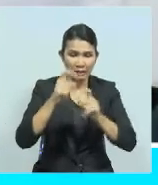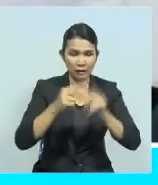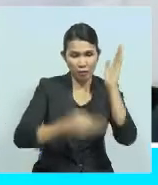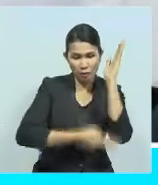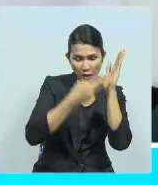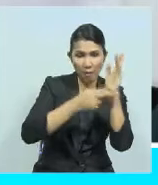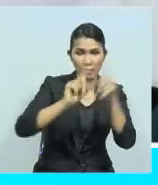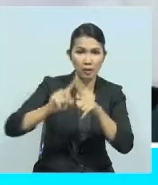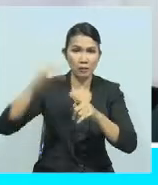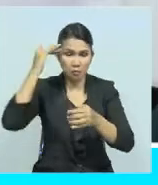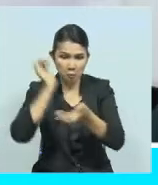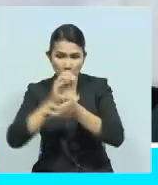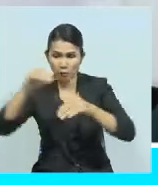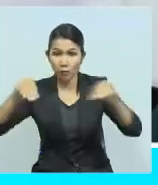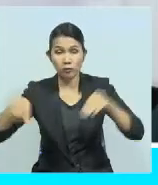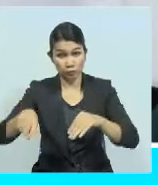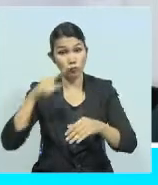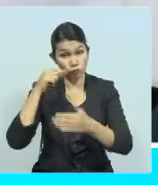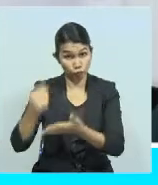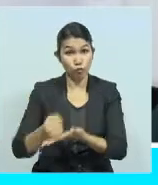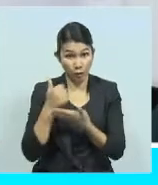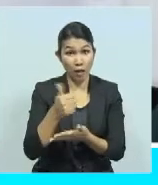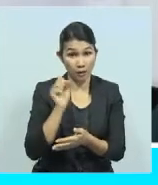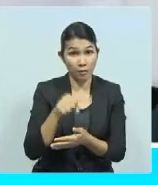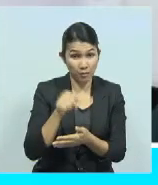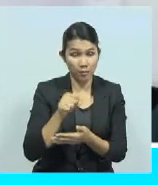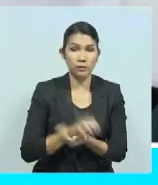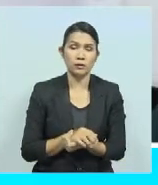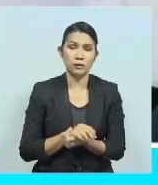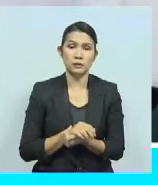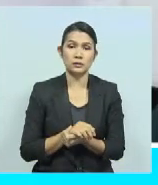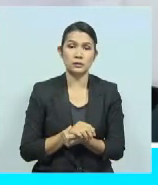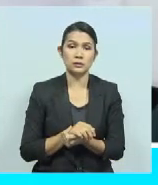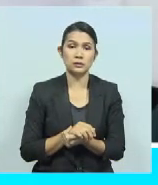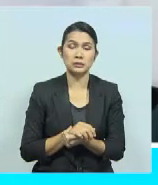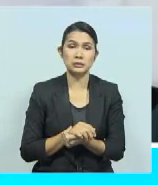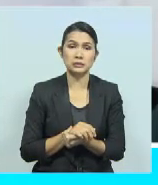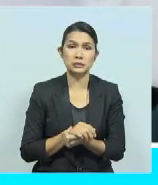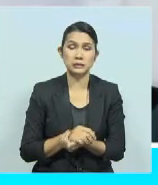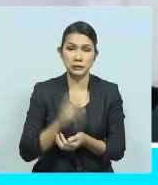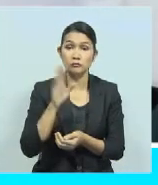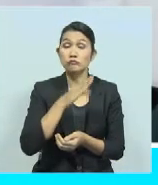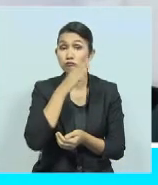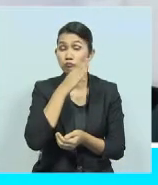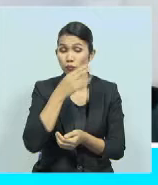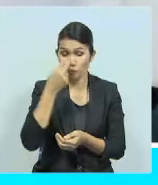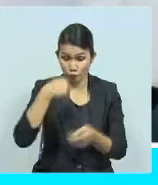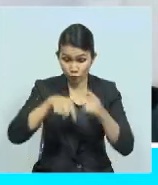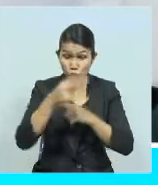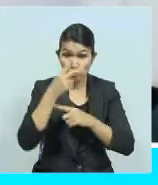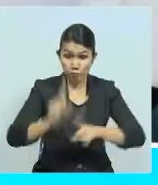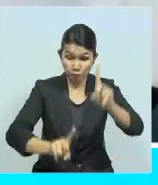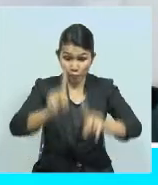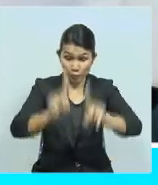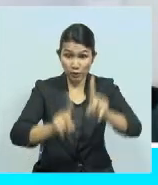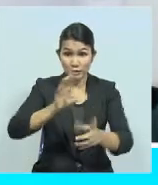แรมต่างๆอันนี้คุณหมอมองว่าช่วยได้มากน้อยขนาดไหนคะ คือถ้าได้ ลองไปดูโพลในการสำรวจนะค